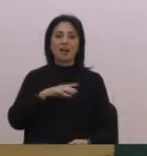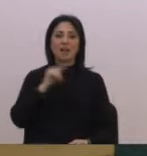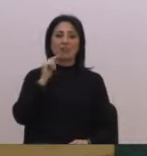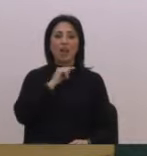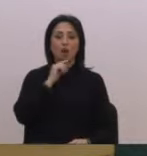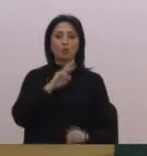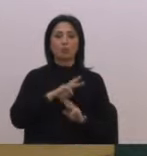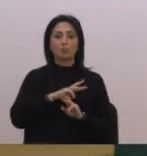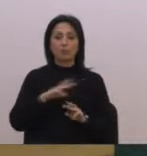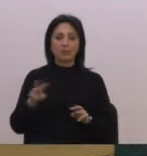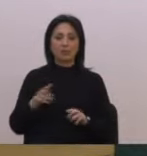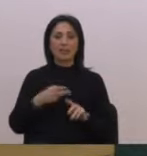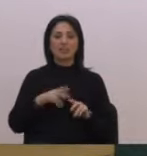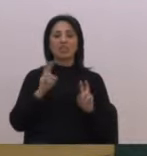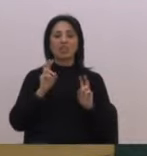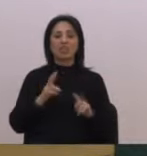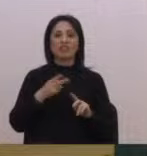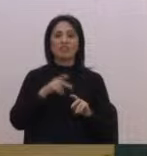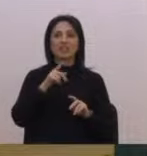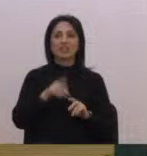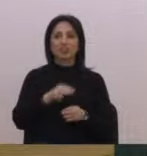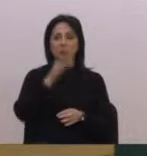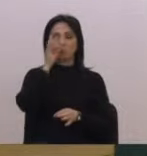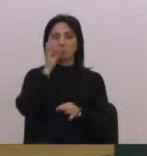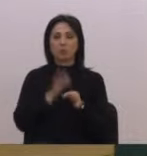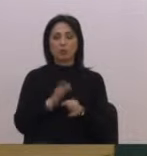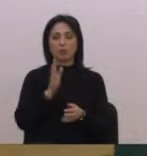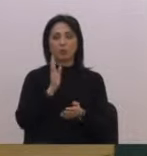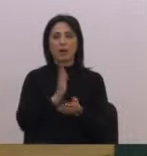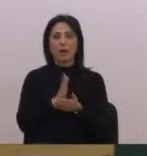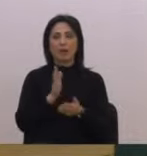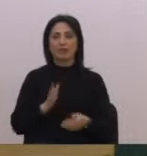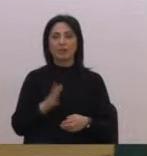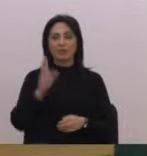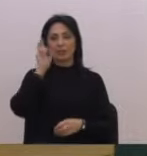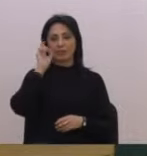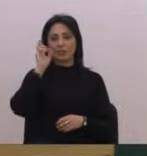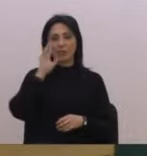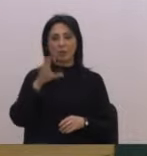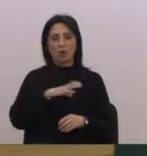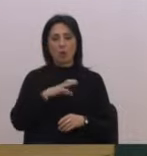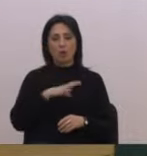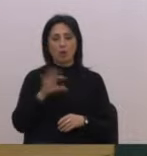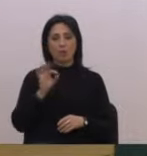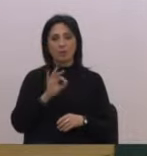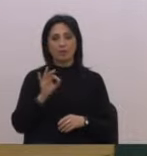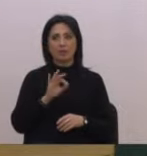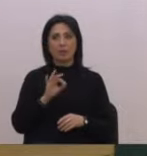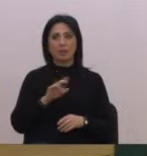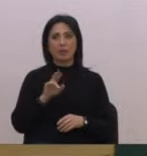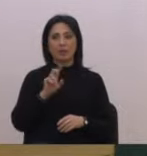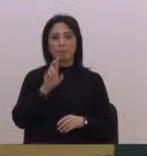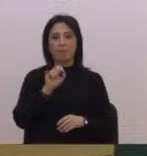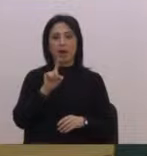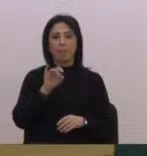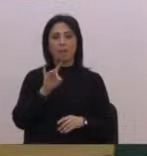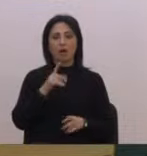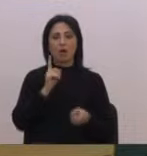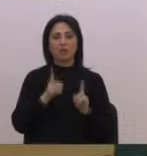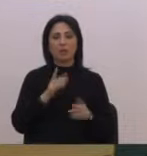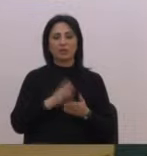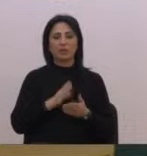ეკონომიკის მინისტრი. ეს ნიშნავს იმას, რომ პასუხისმგებელი ხართ სახელმწიფო ქონებაზე, და ბახმარო